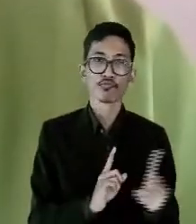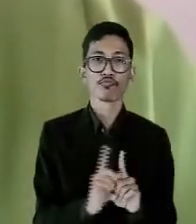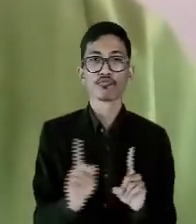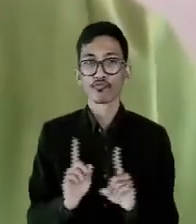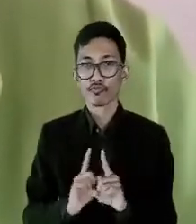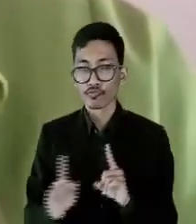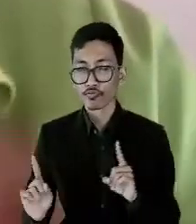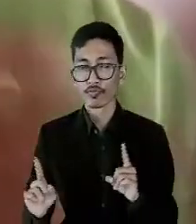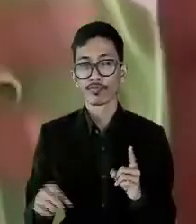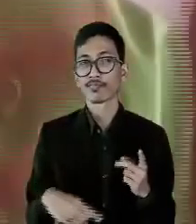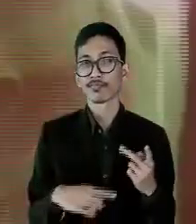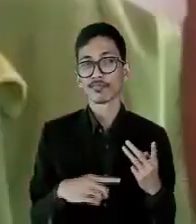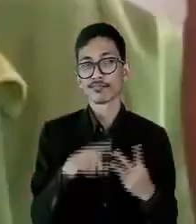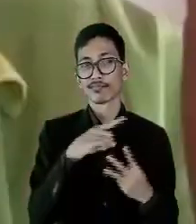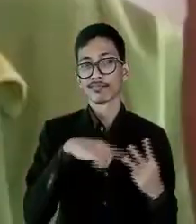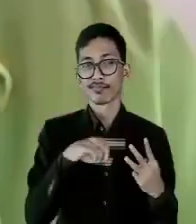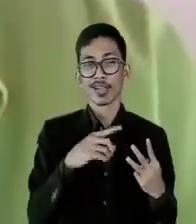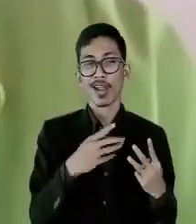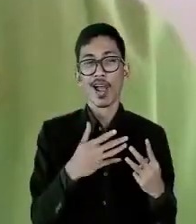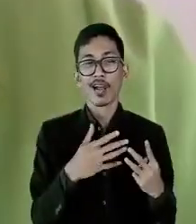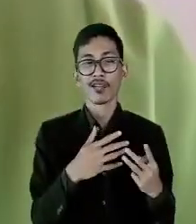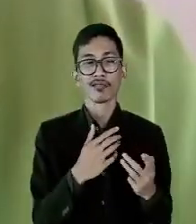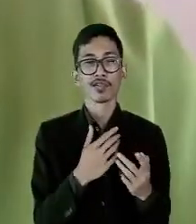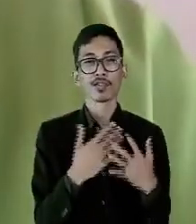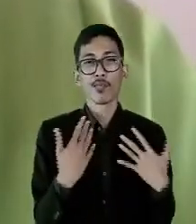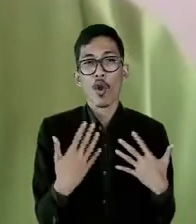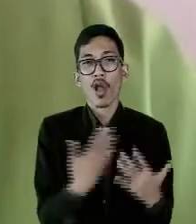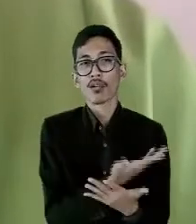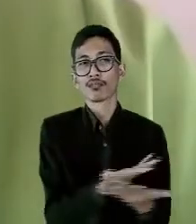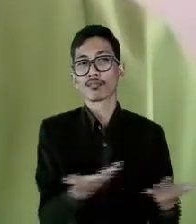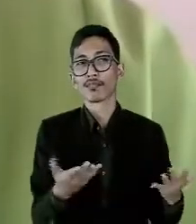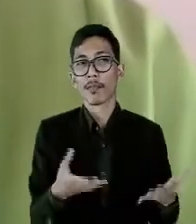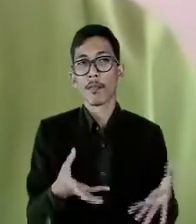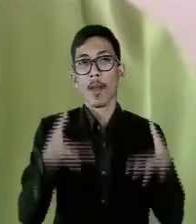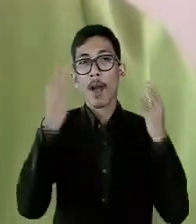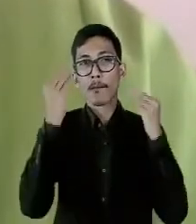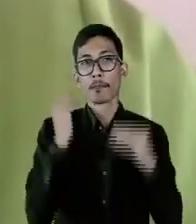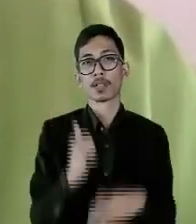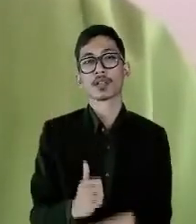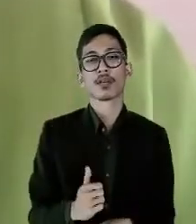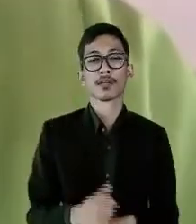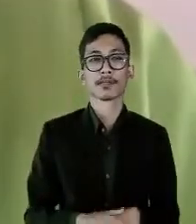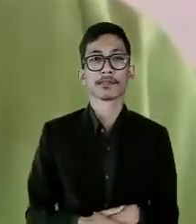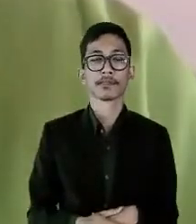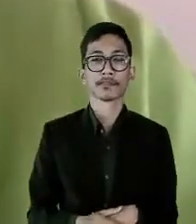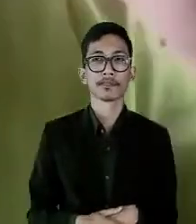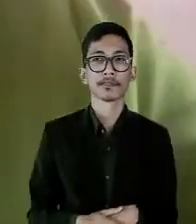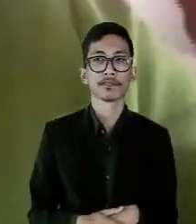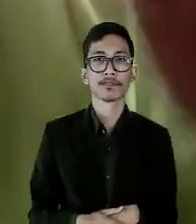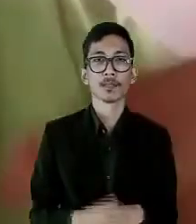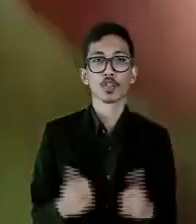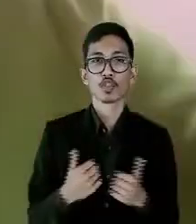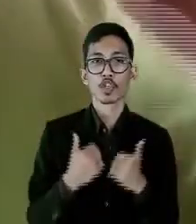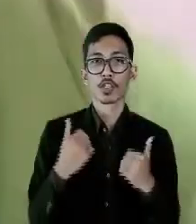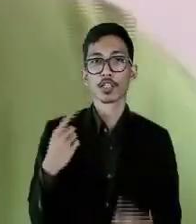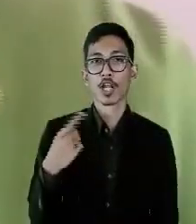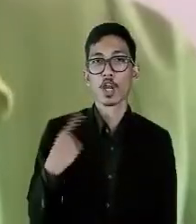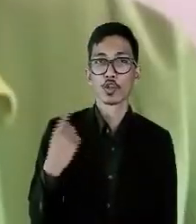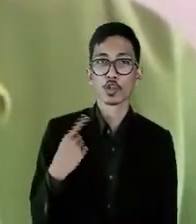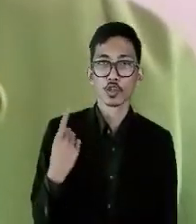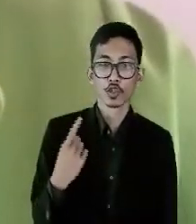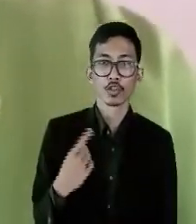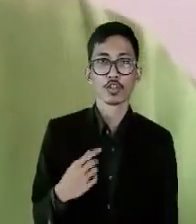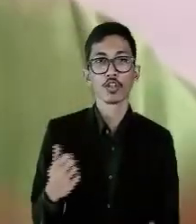bisa lambat laun juga bisa dimengerti oleh saudara-saudara kita. Baik. Jadi sukses penyelenggaraan,